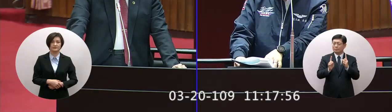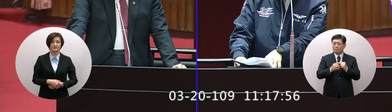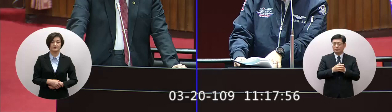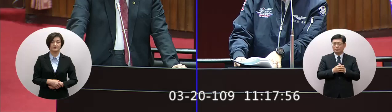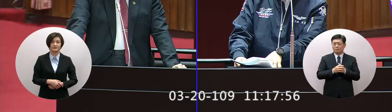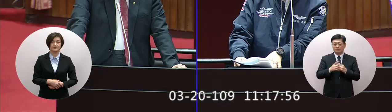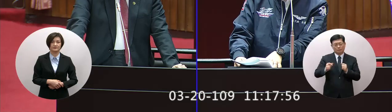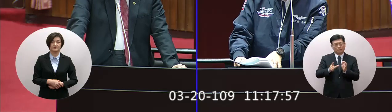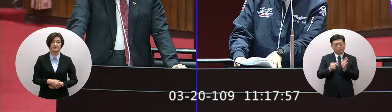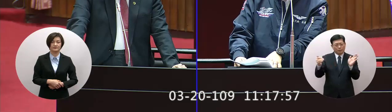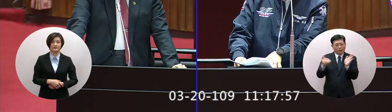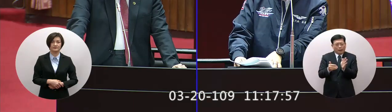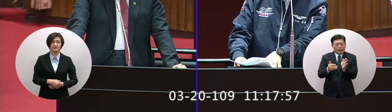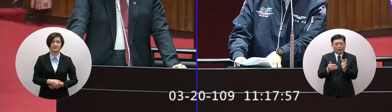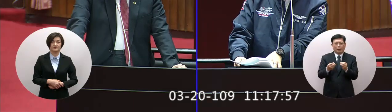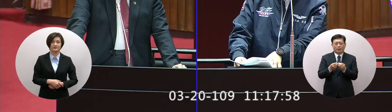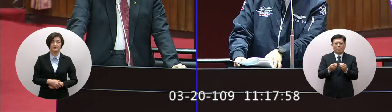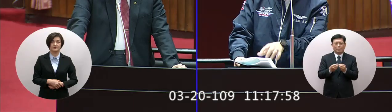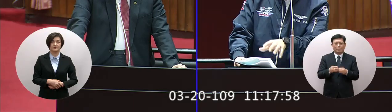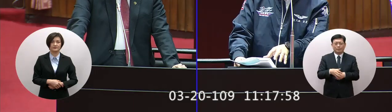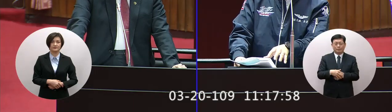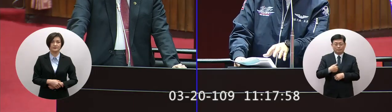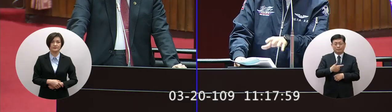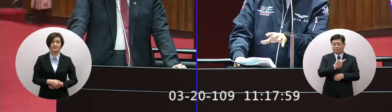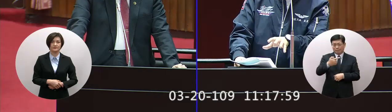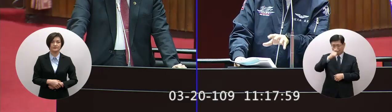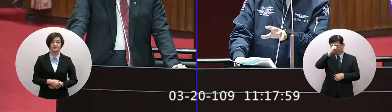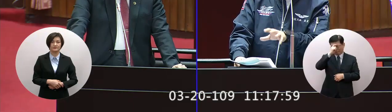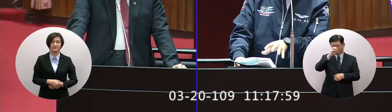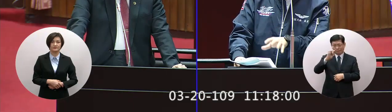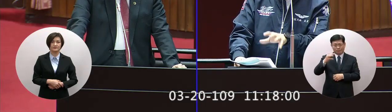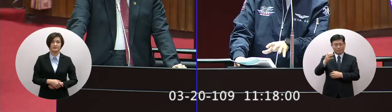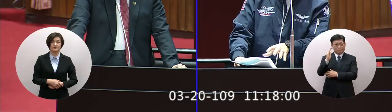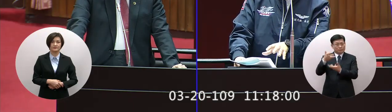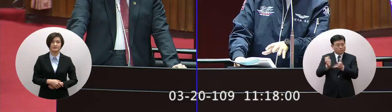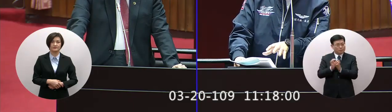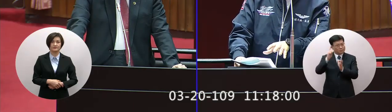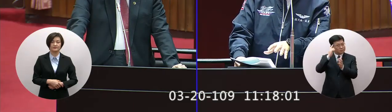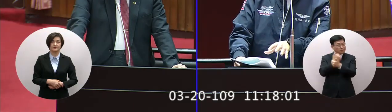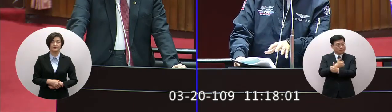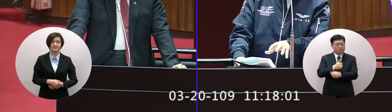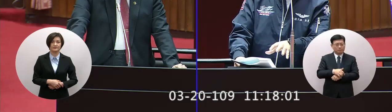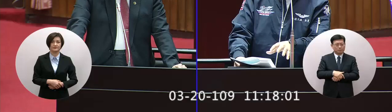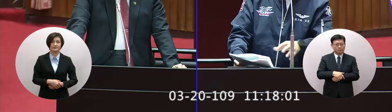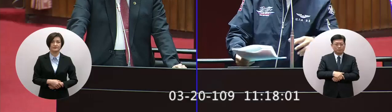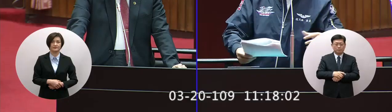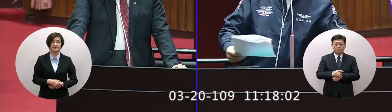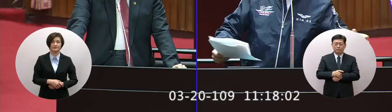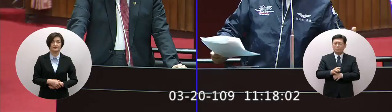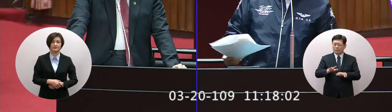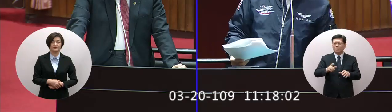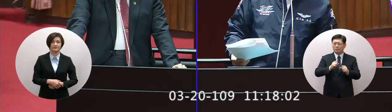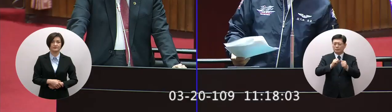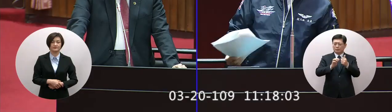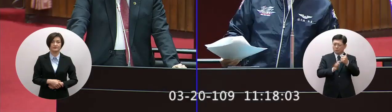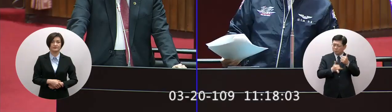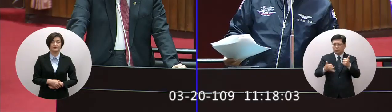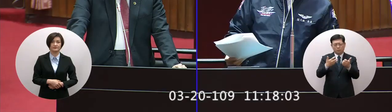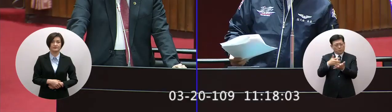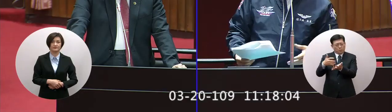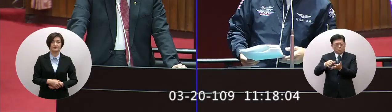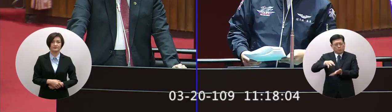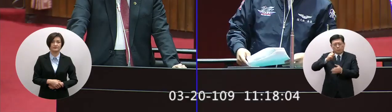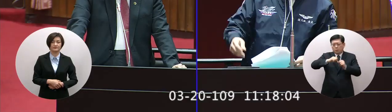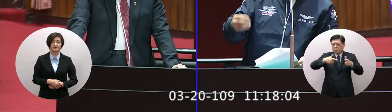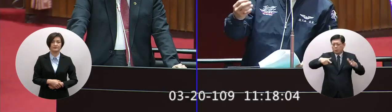它的这个时间已经快要到了，那我们真的很希望说财政部能不能研议考虑，好，就是说当然各个委员包括我们可能都会